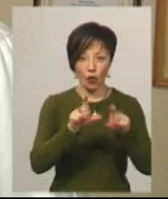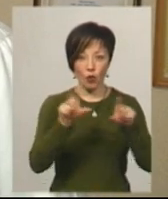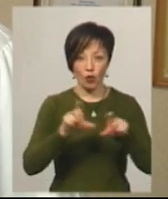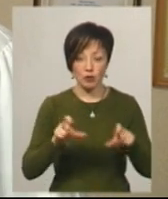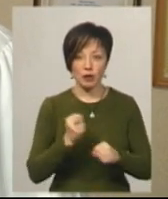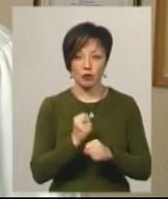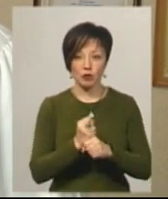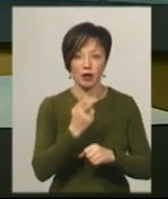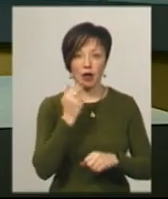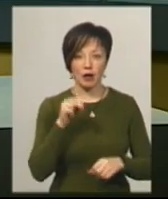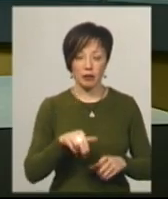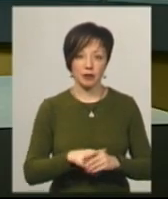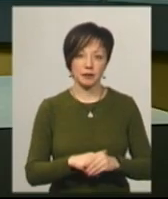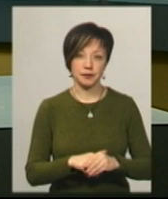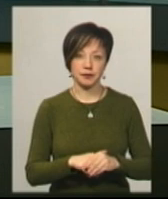майже на грип.